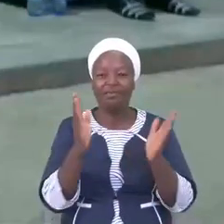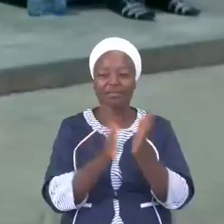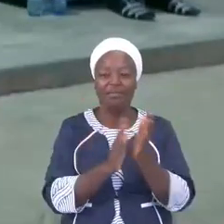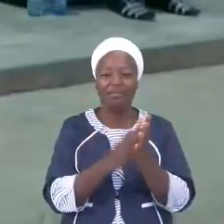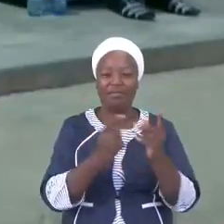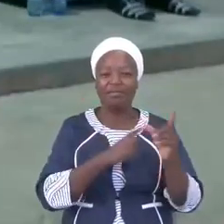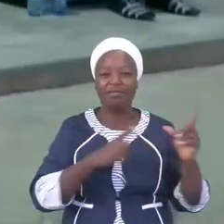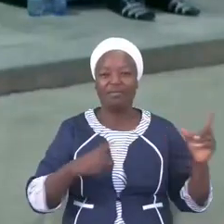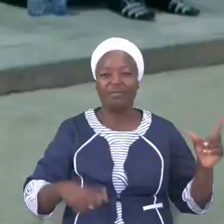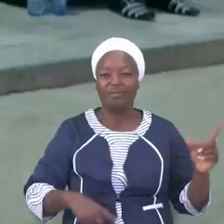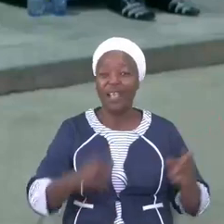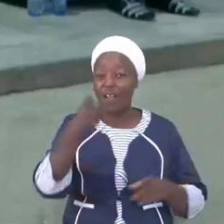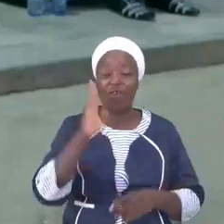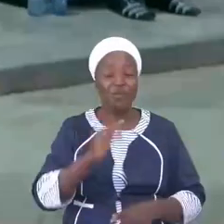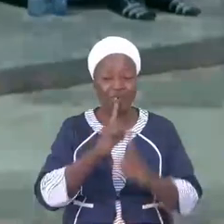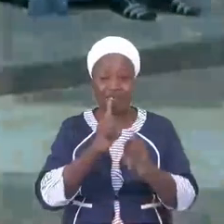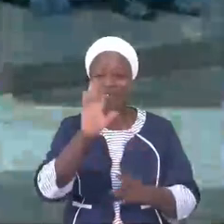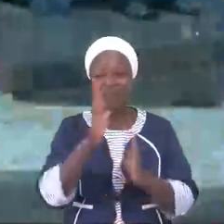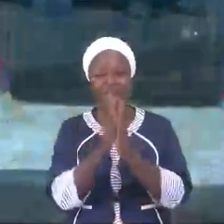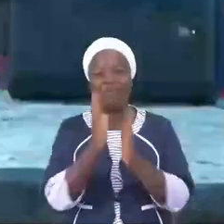Dieu va exaucer ta prière.